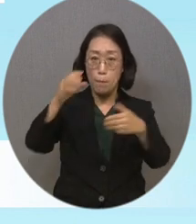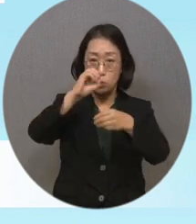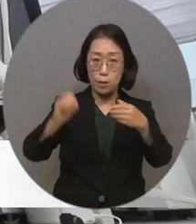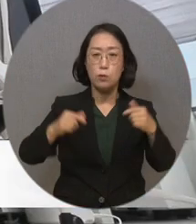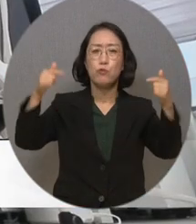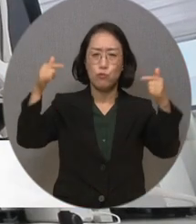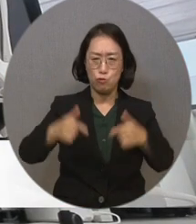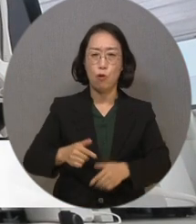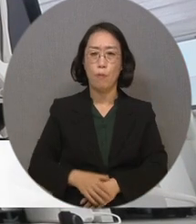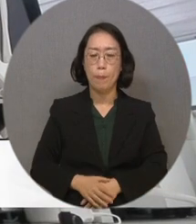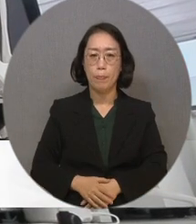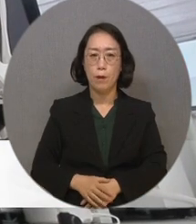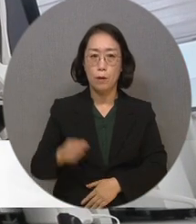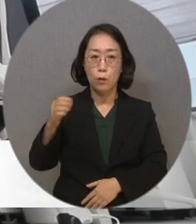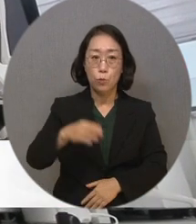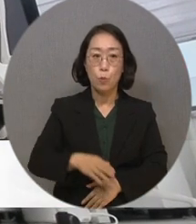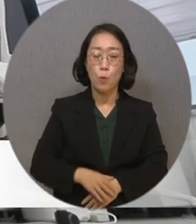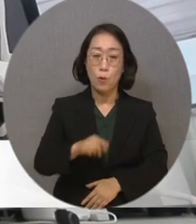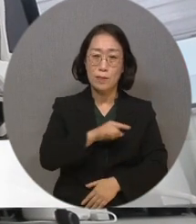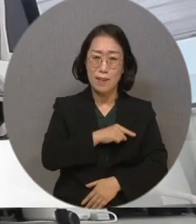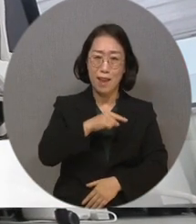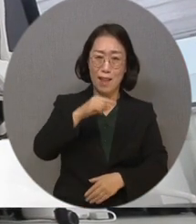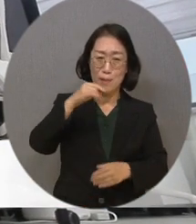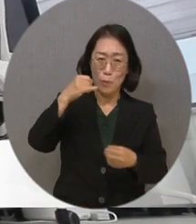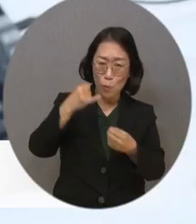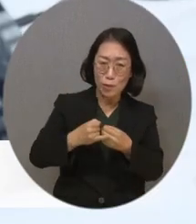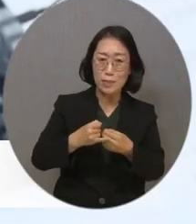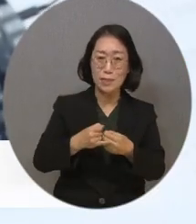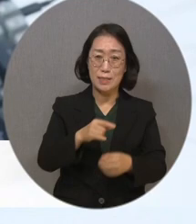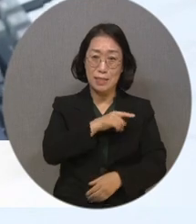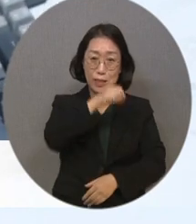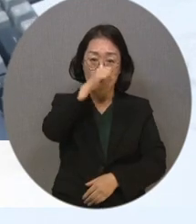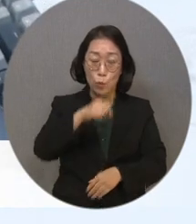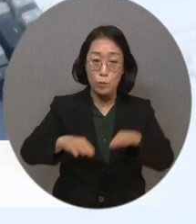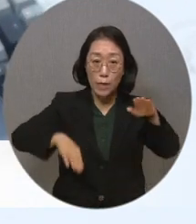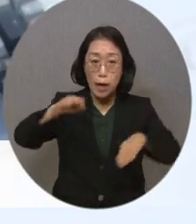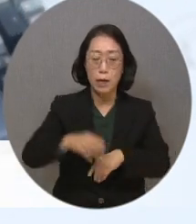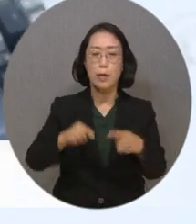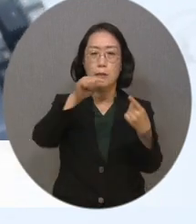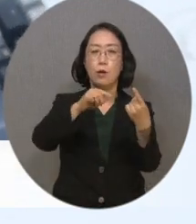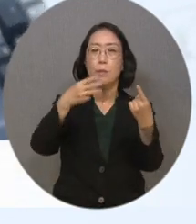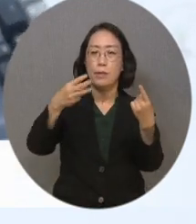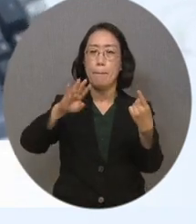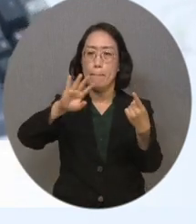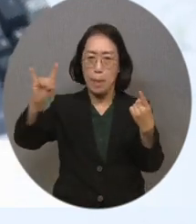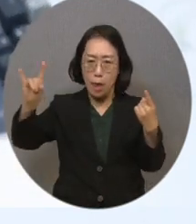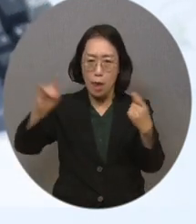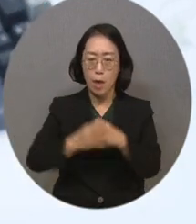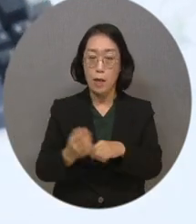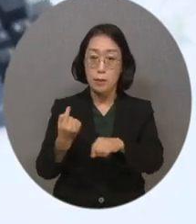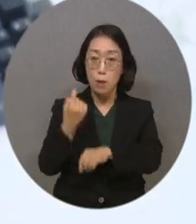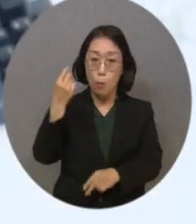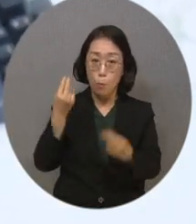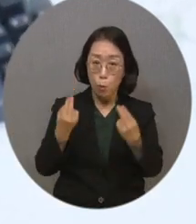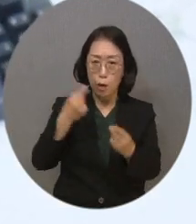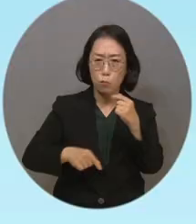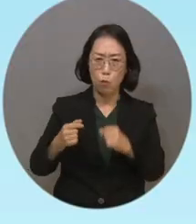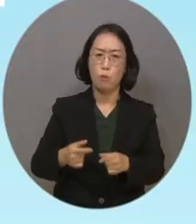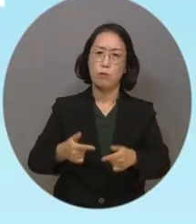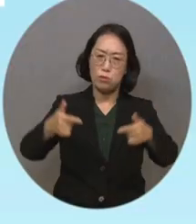하락했고 최 상위와 최하위 지자체 점수 격차는 1.3배로 지단 조사 1.1배 비해